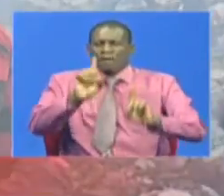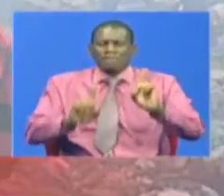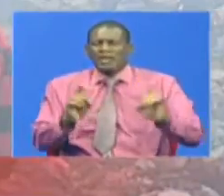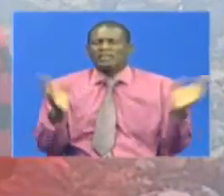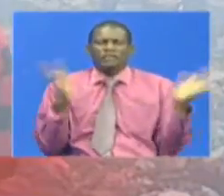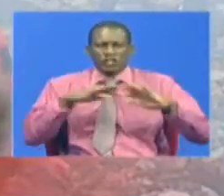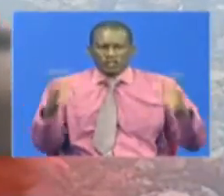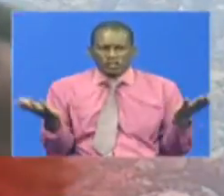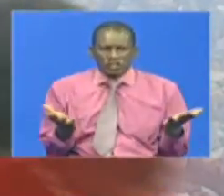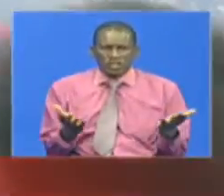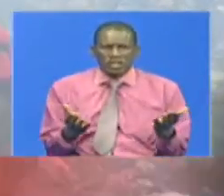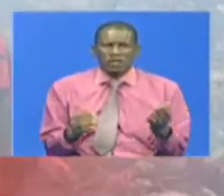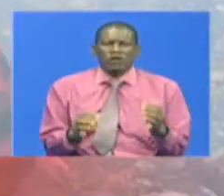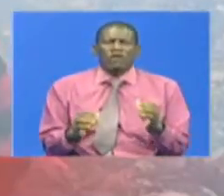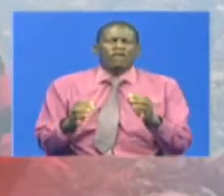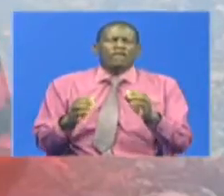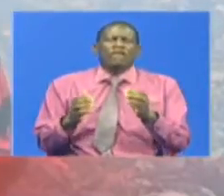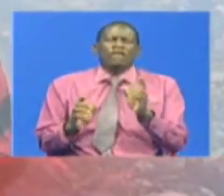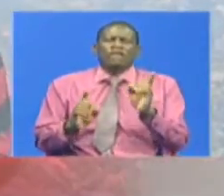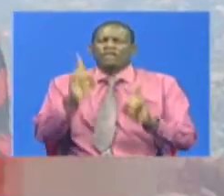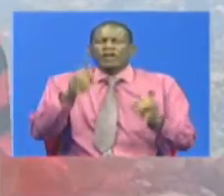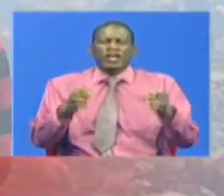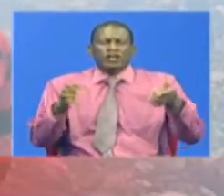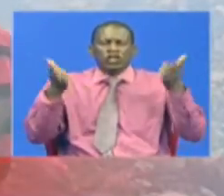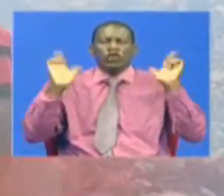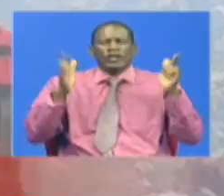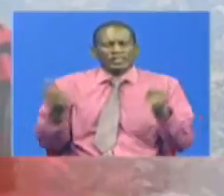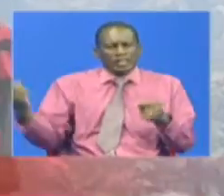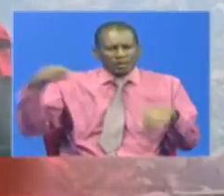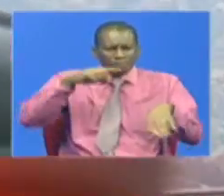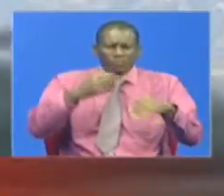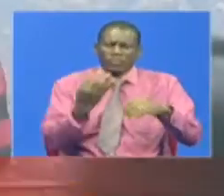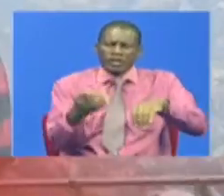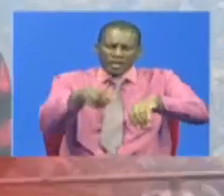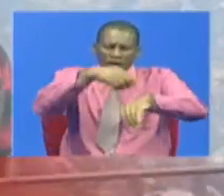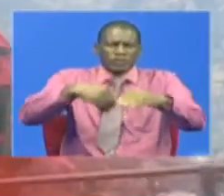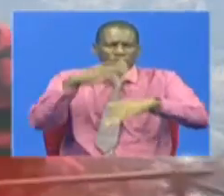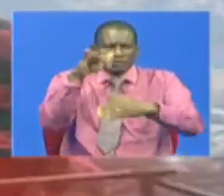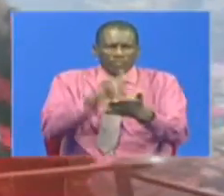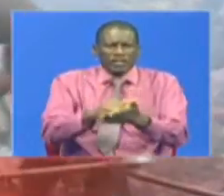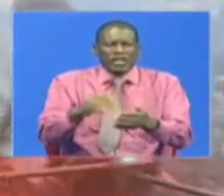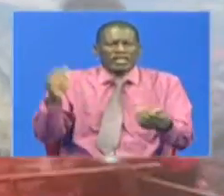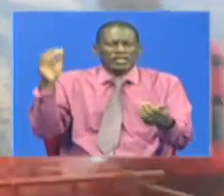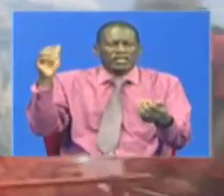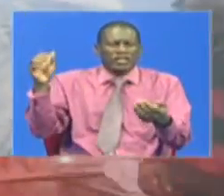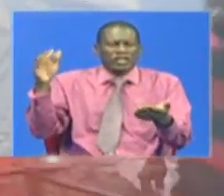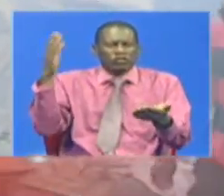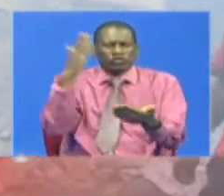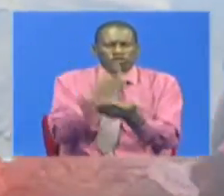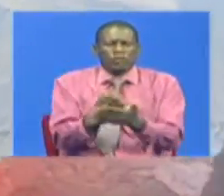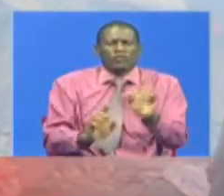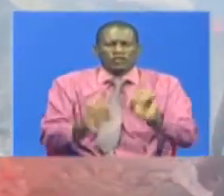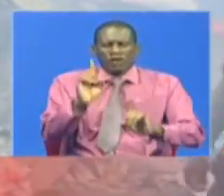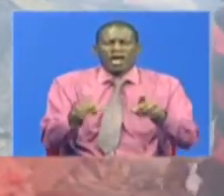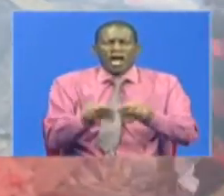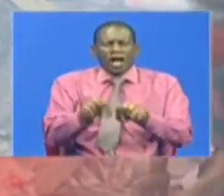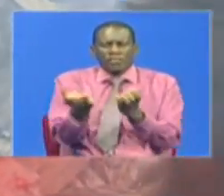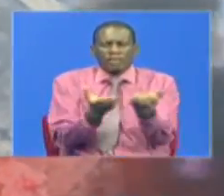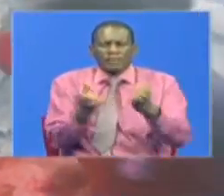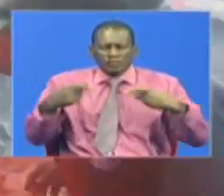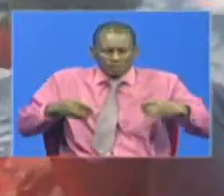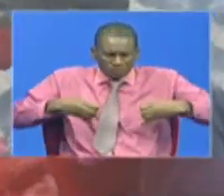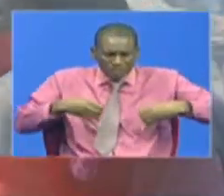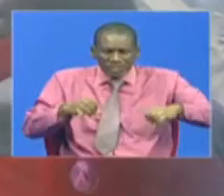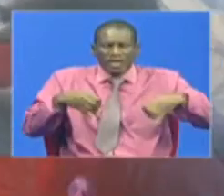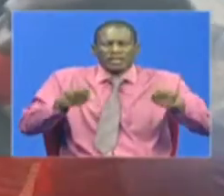Zimamoto walifika saa 3 baadaye na kuzima moto huo uliokuwa bado unateketeza vibanda, huku wafanyibiashara wakijaribu kuokoa